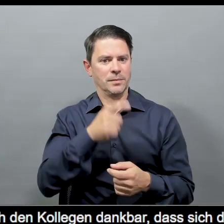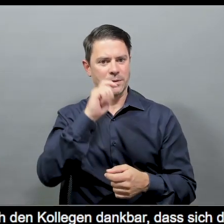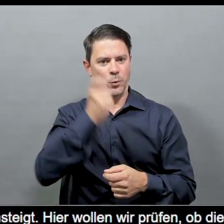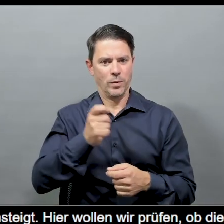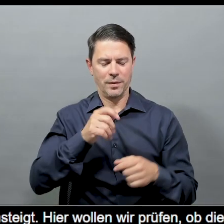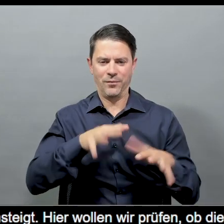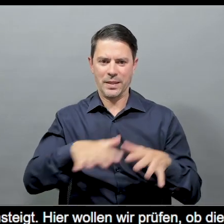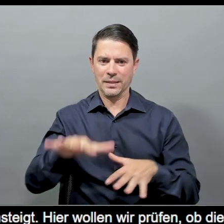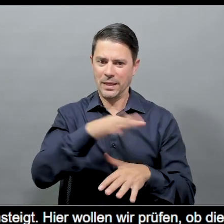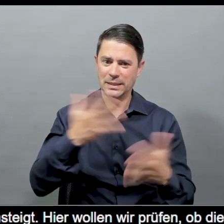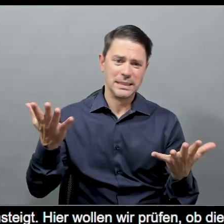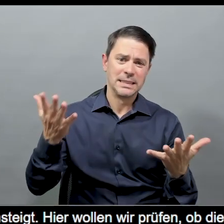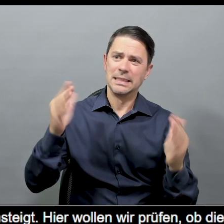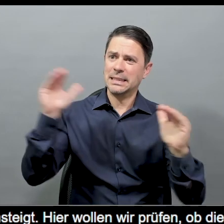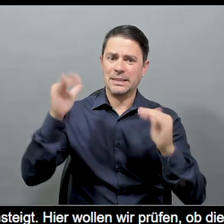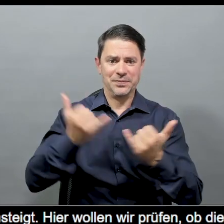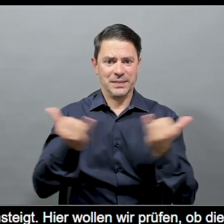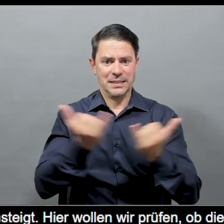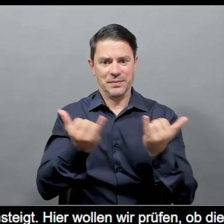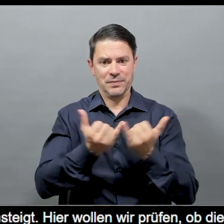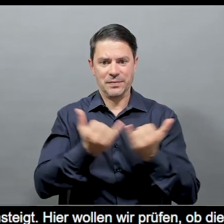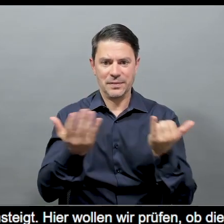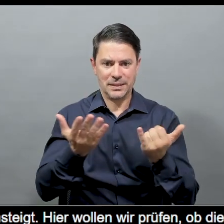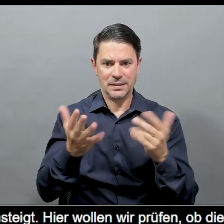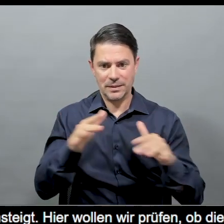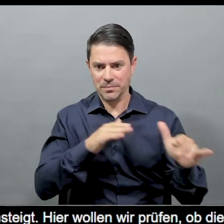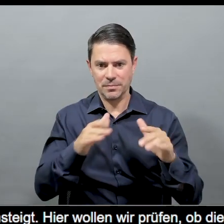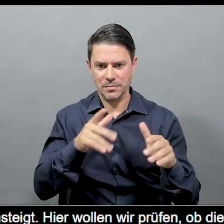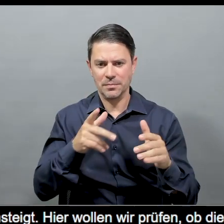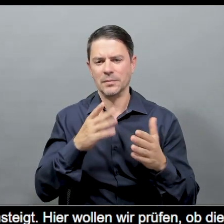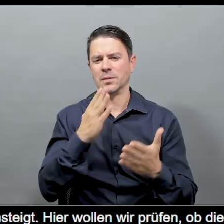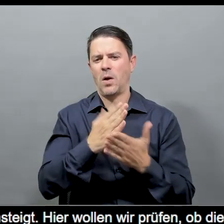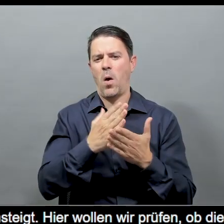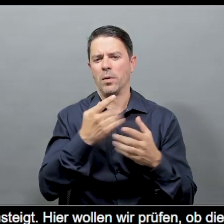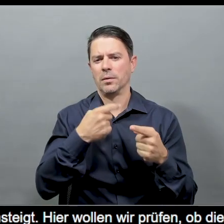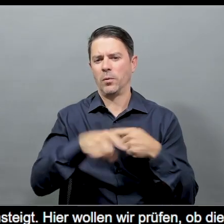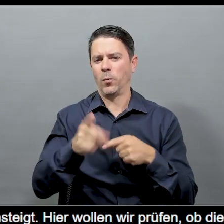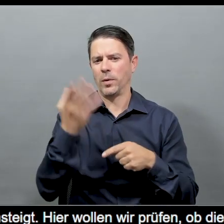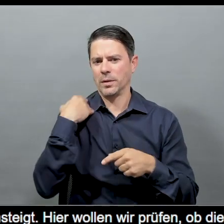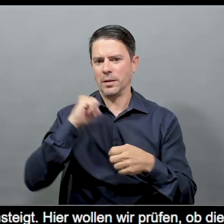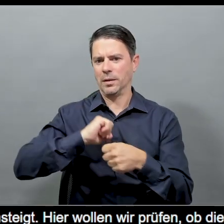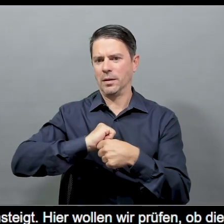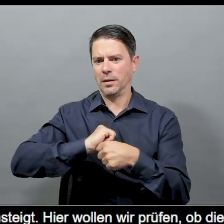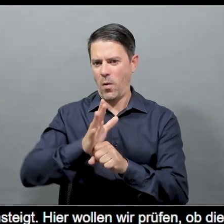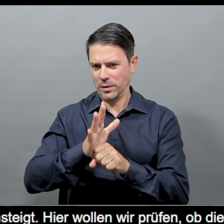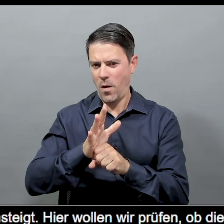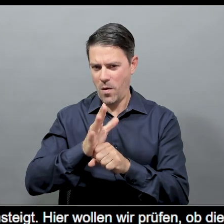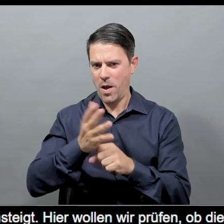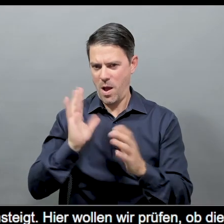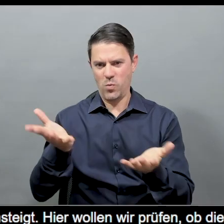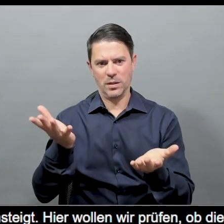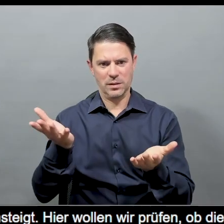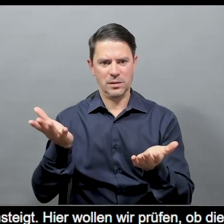den Hilferuf der Studentenwerke hört, die schon von Corona gebeutelt waren, mit zurückgehenden Einnahmen aus Mensen und anderen